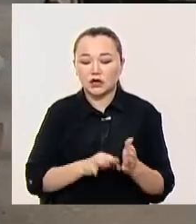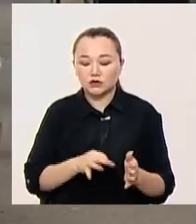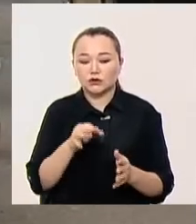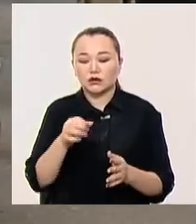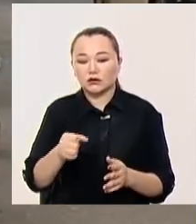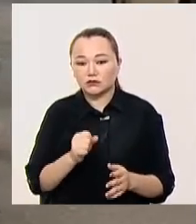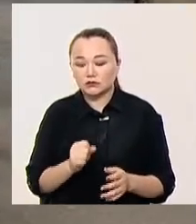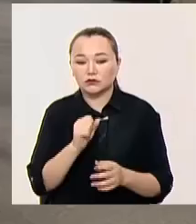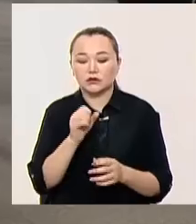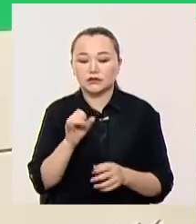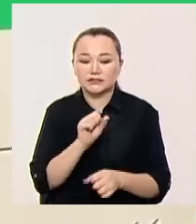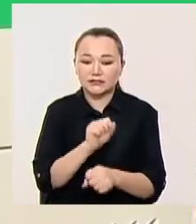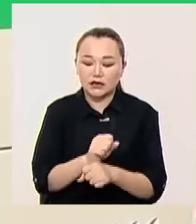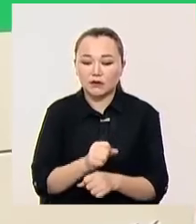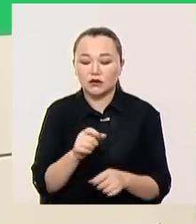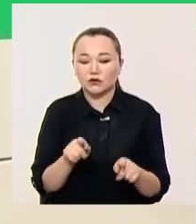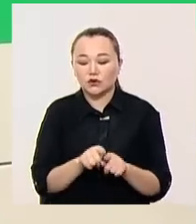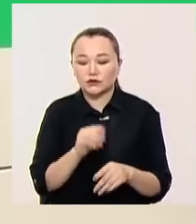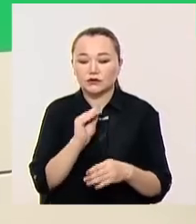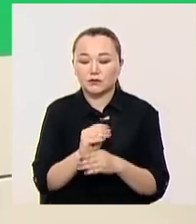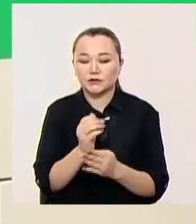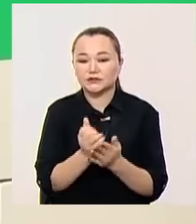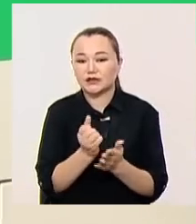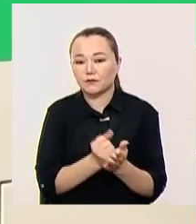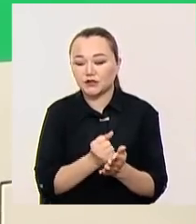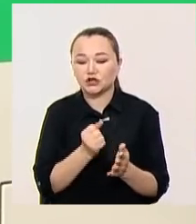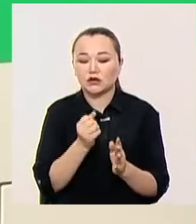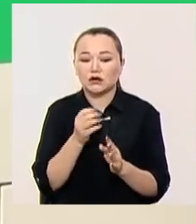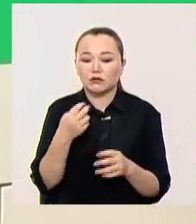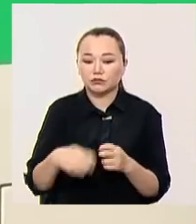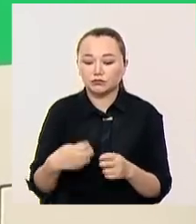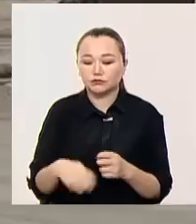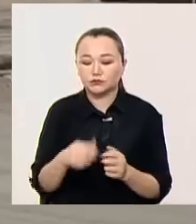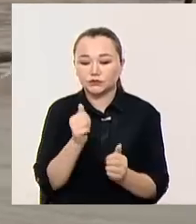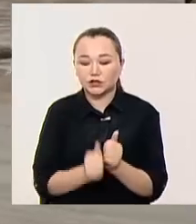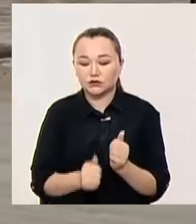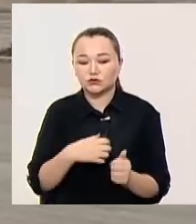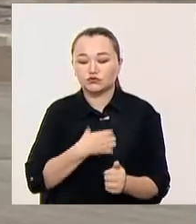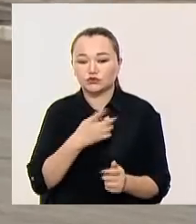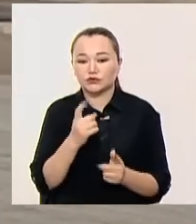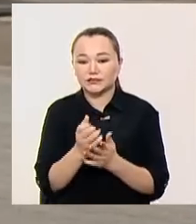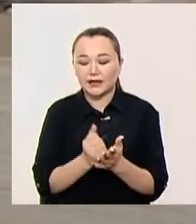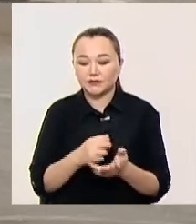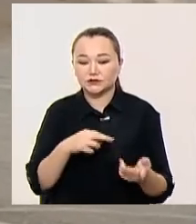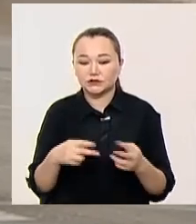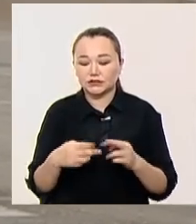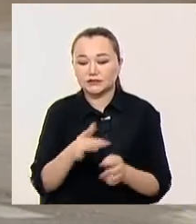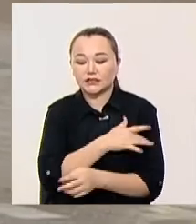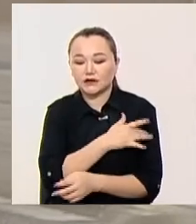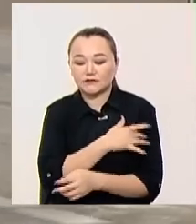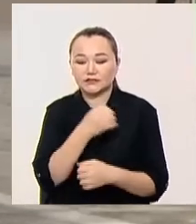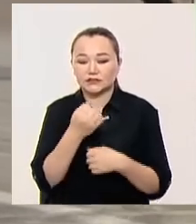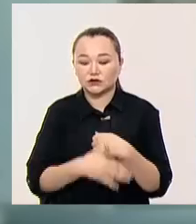тетігі, екіншісінің тежеуіш жүйесі сияқты қосымша бөлшектері кезекпен істен шығып жатыр екен. Сұрақсы сол, бөлшектерді ауыстыратын сервисті орталық